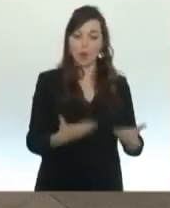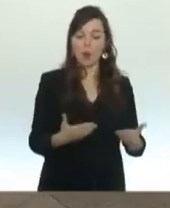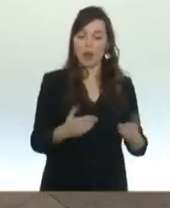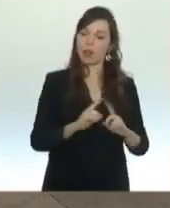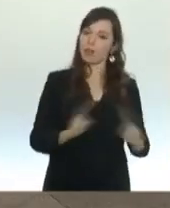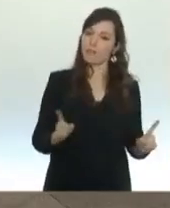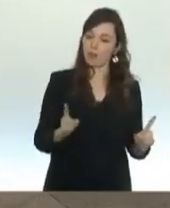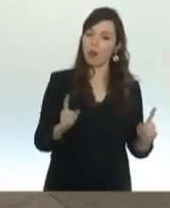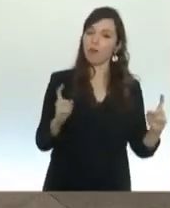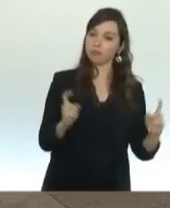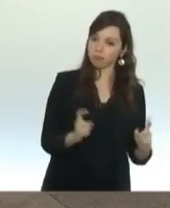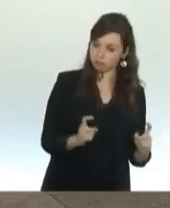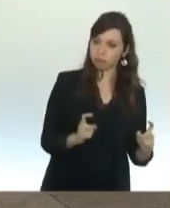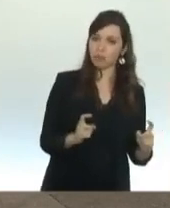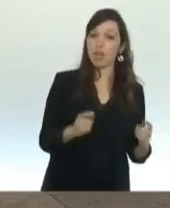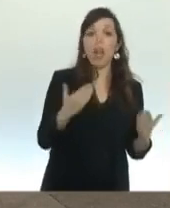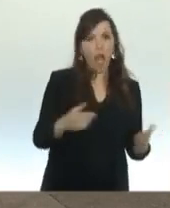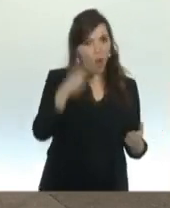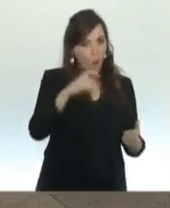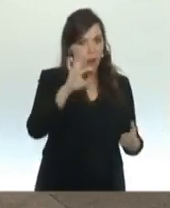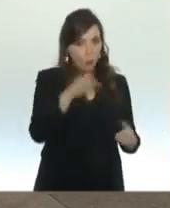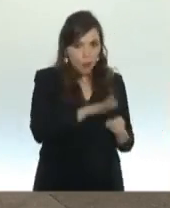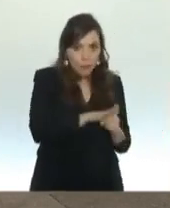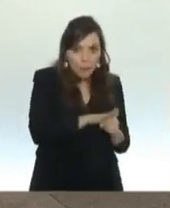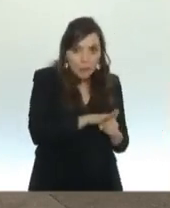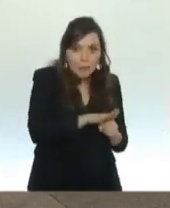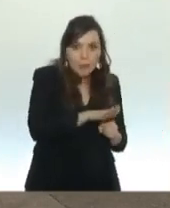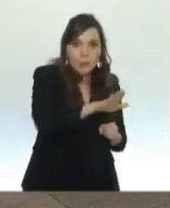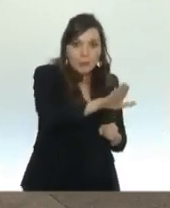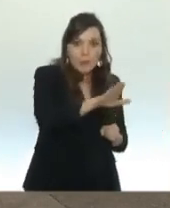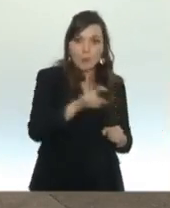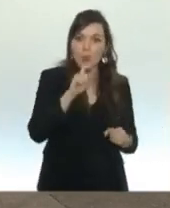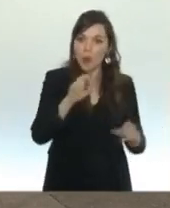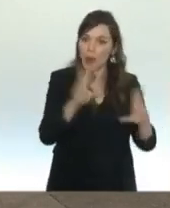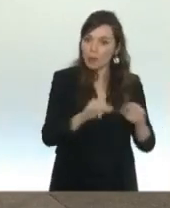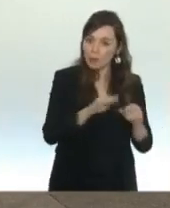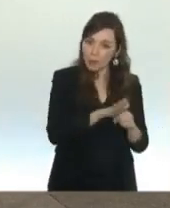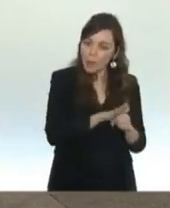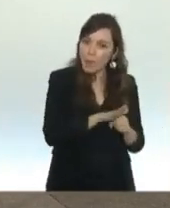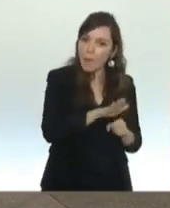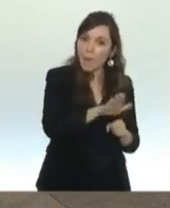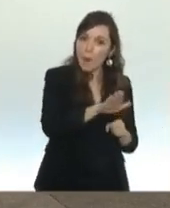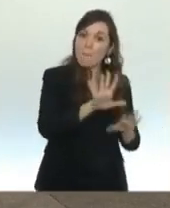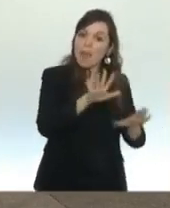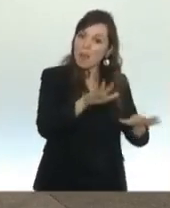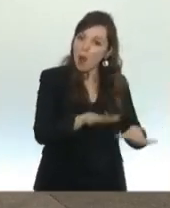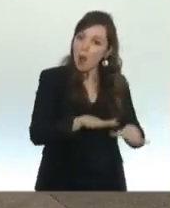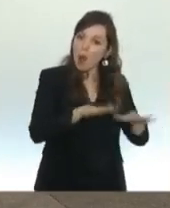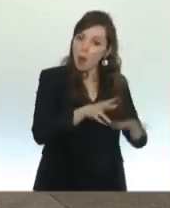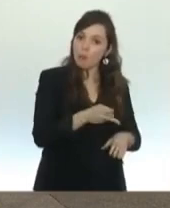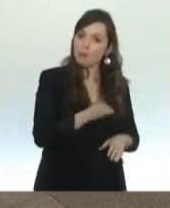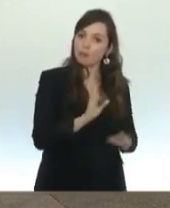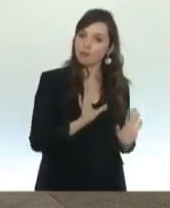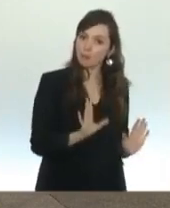pas l'expression d'un devoir de vérité à laquelle on a assisté là mais à un éniè exercice de communication